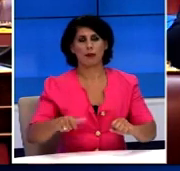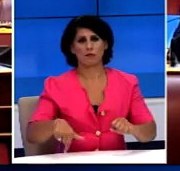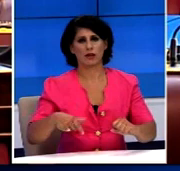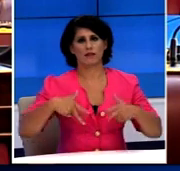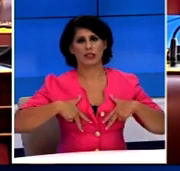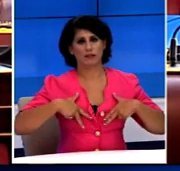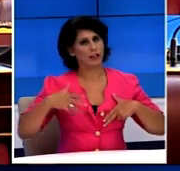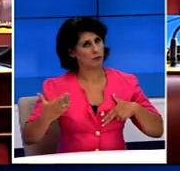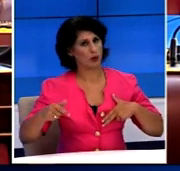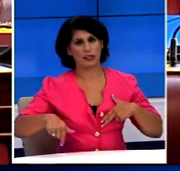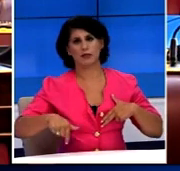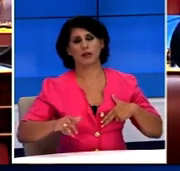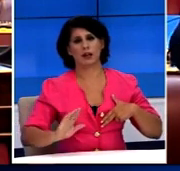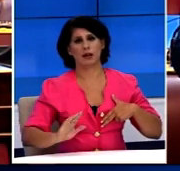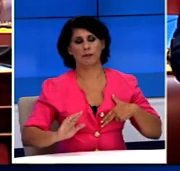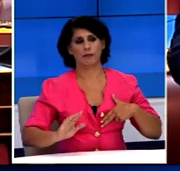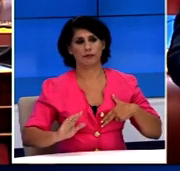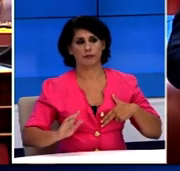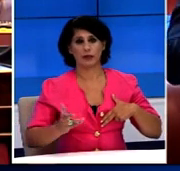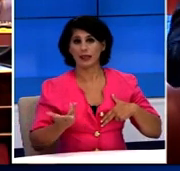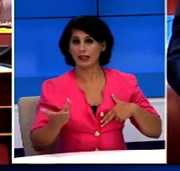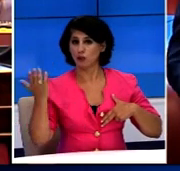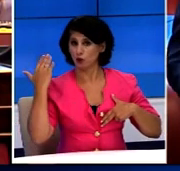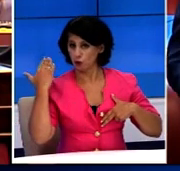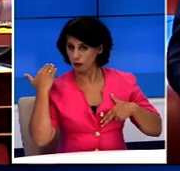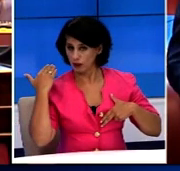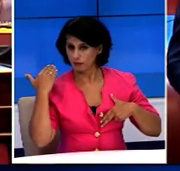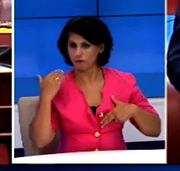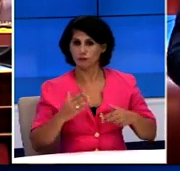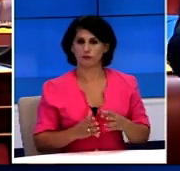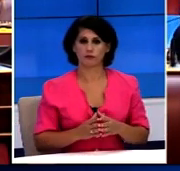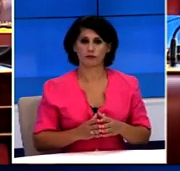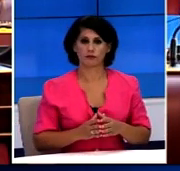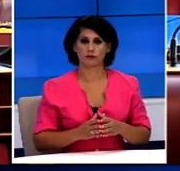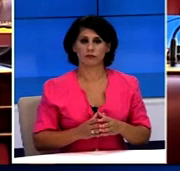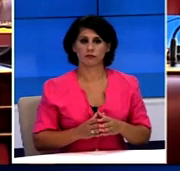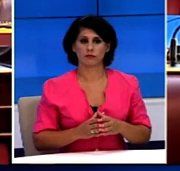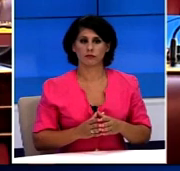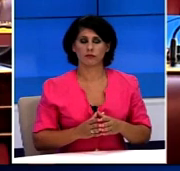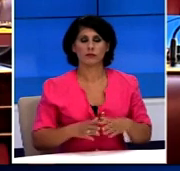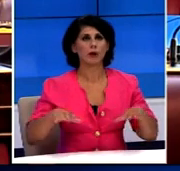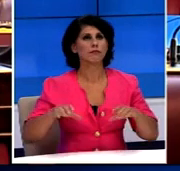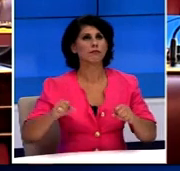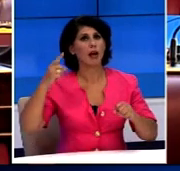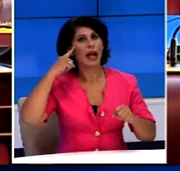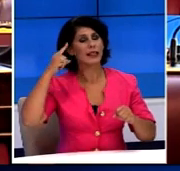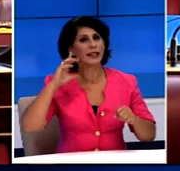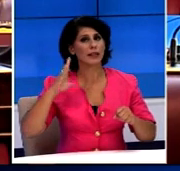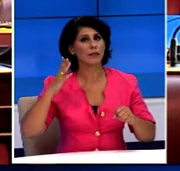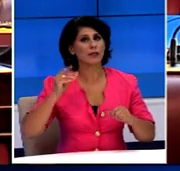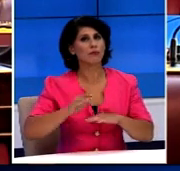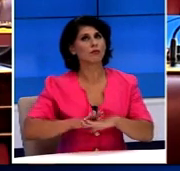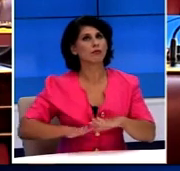την κυβέρνηση που έχει σήμερα. Διότι τότε η κυρίαρχη αντίληψη που